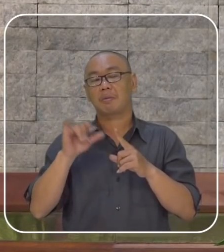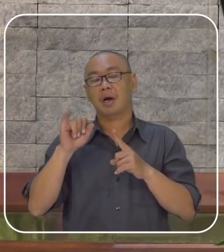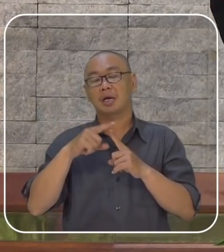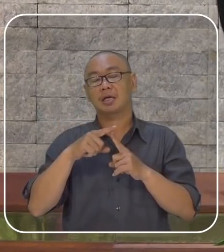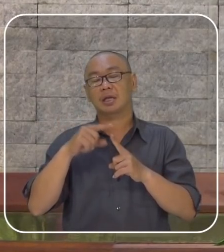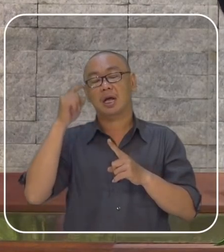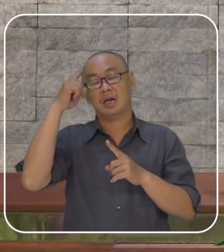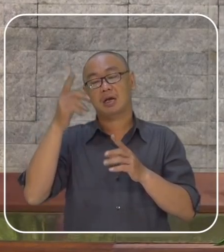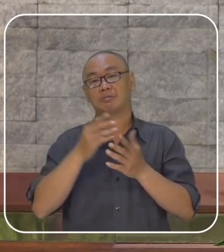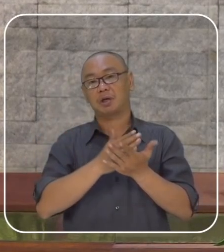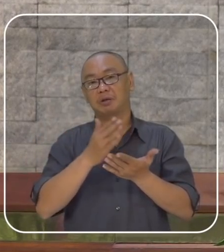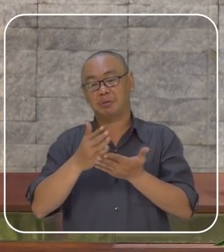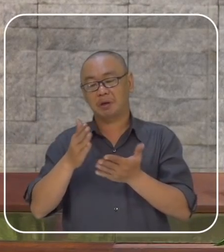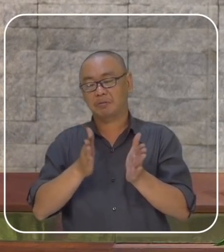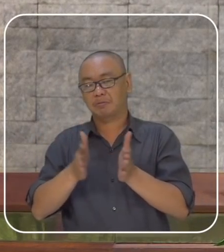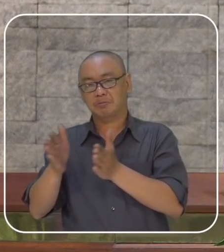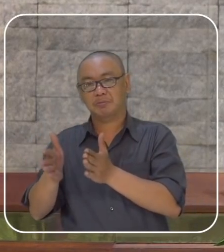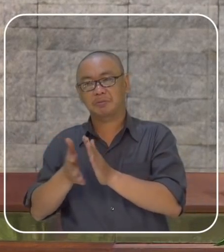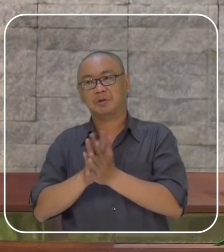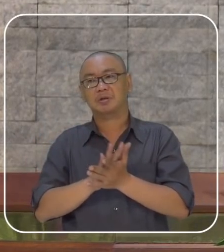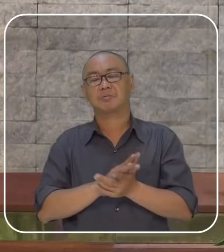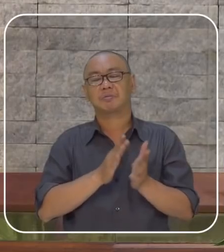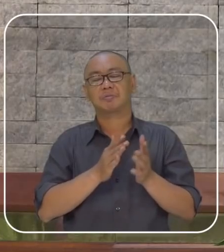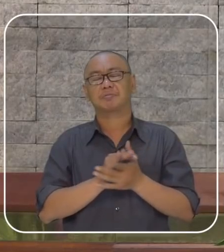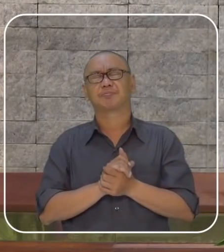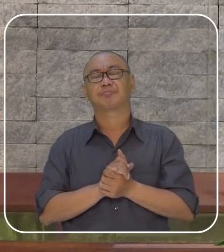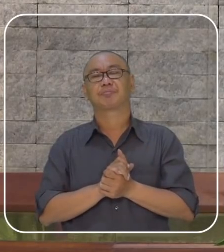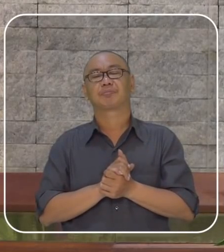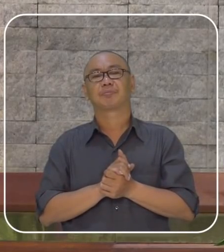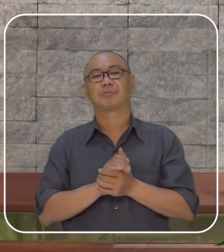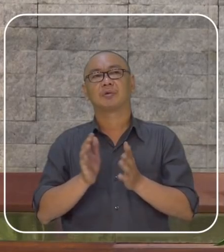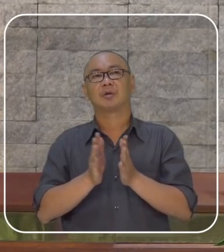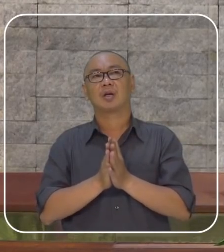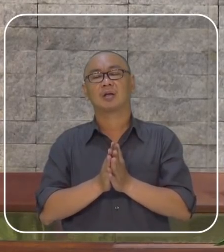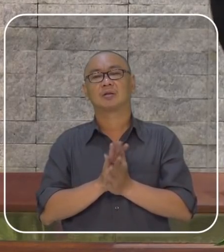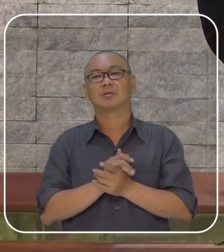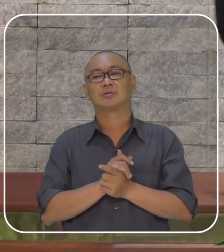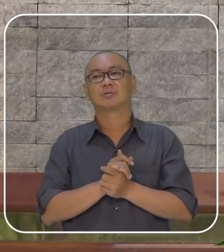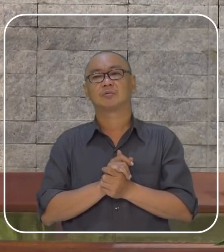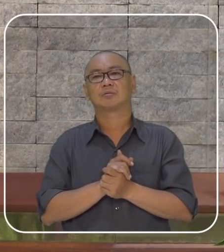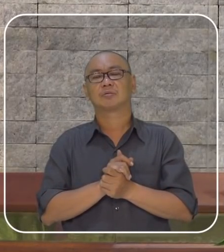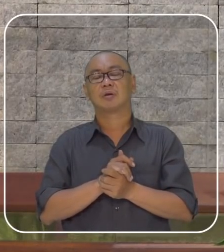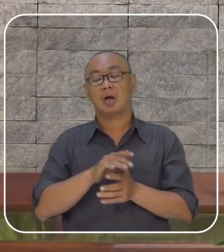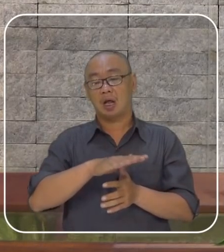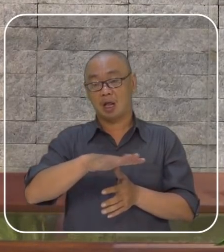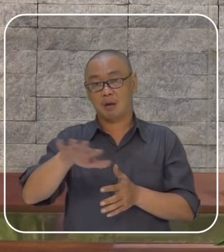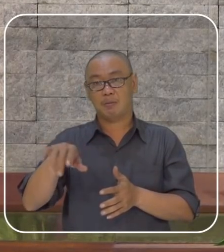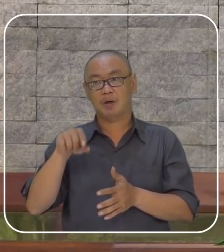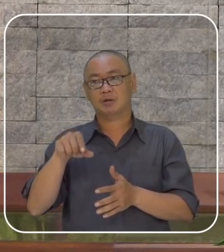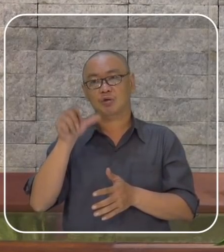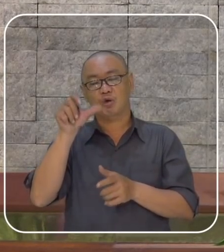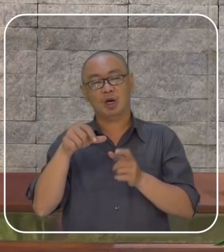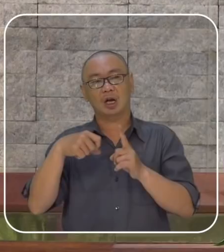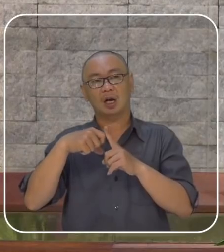terbagi-bagi menjadi bagian-bagian yang ada. Ya. Dan pelataran atau halaman itu